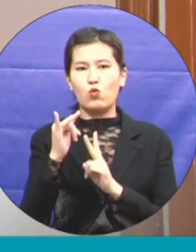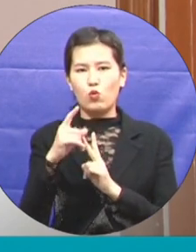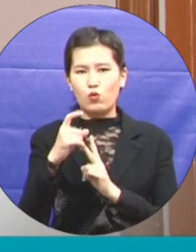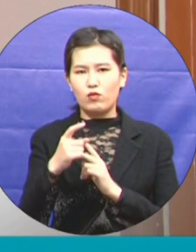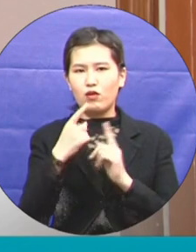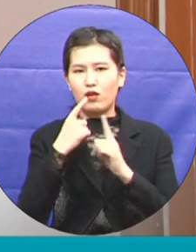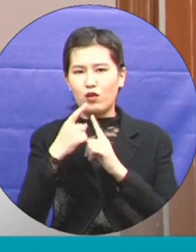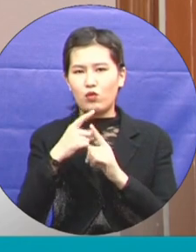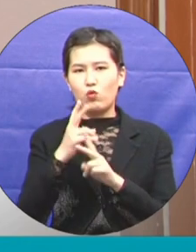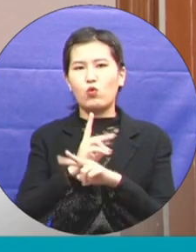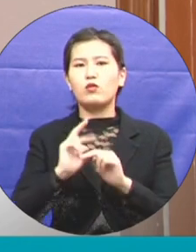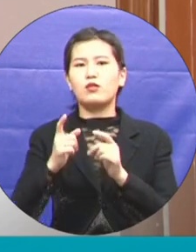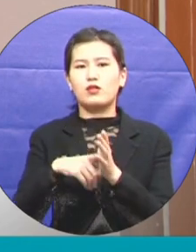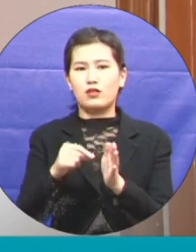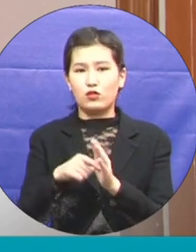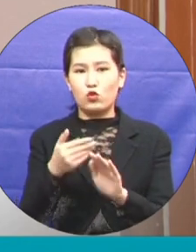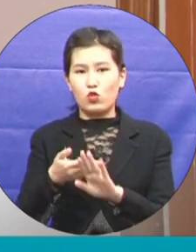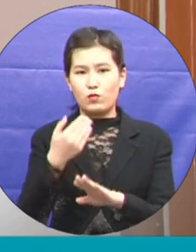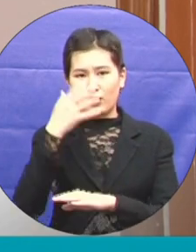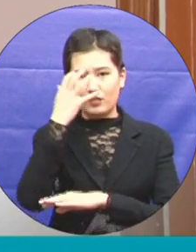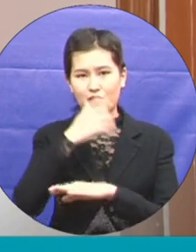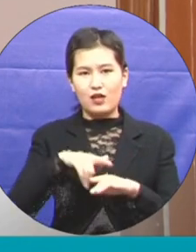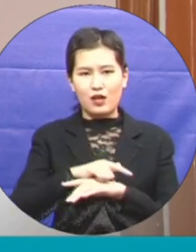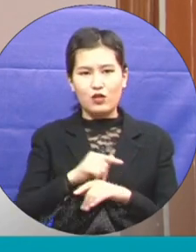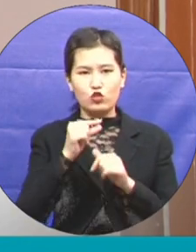шаардлагатай. Ямар ч засгийн газар бол эхнийхээ арга хэмжээг бол авсан.